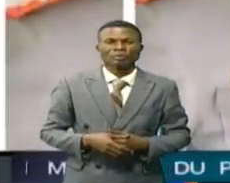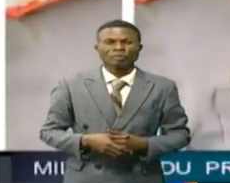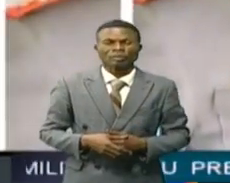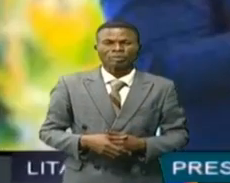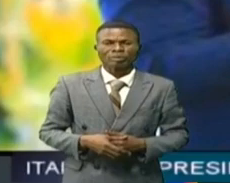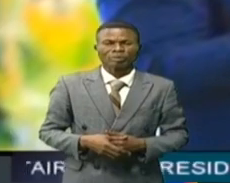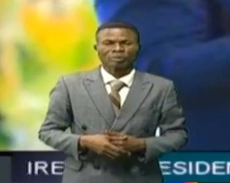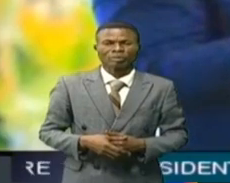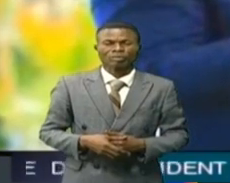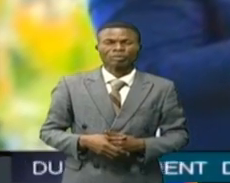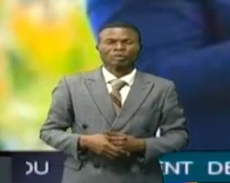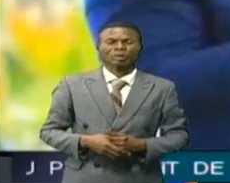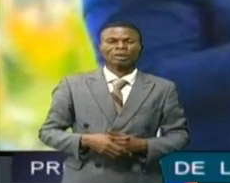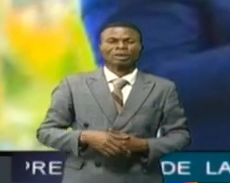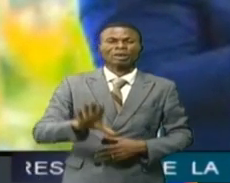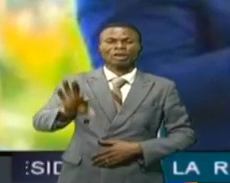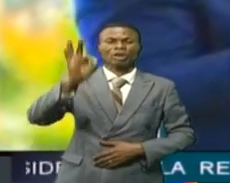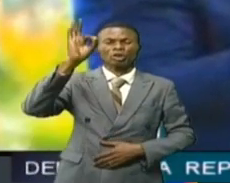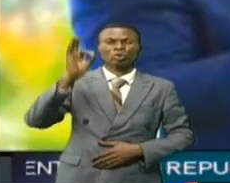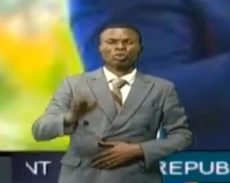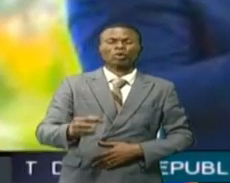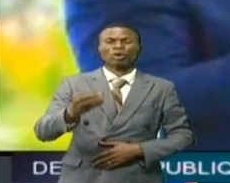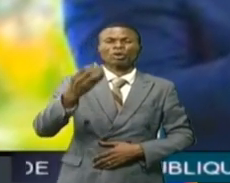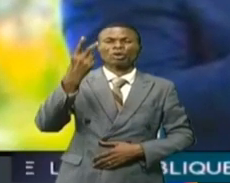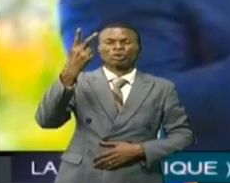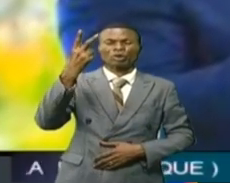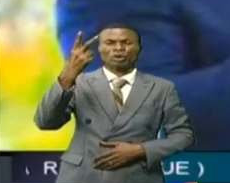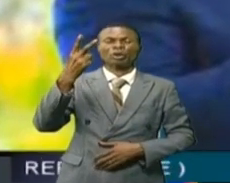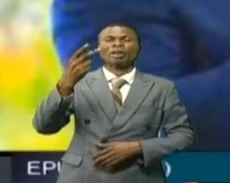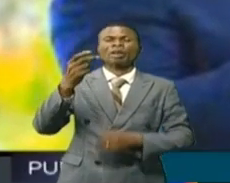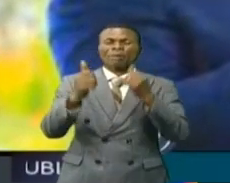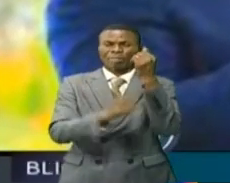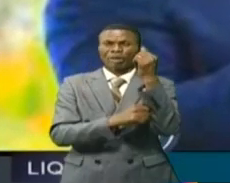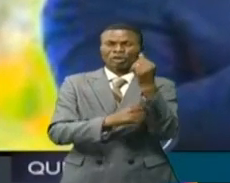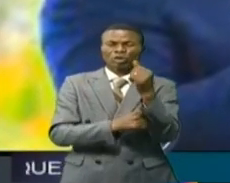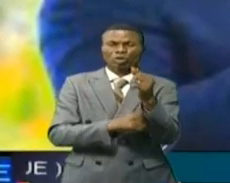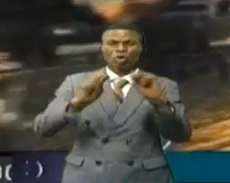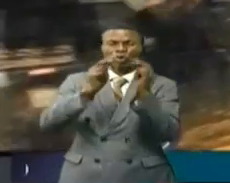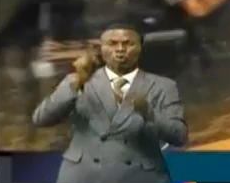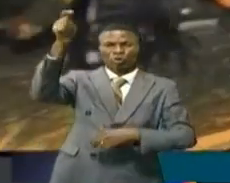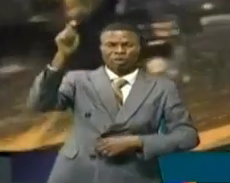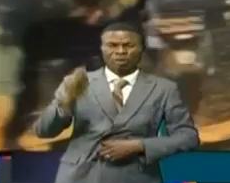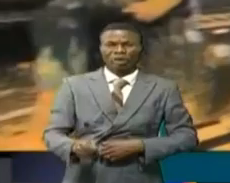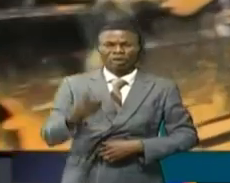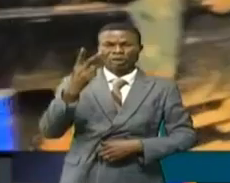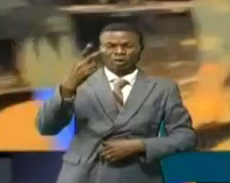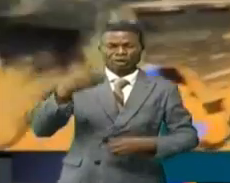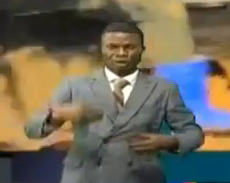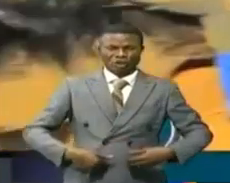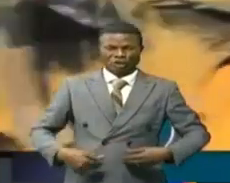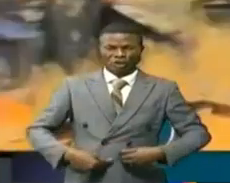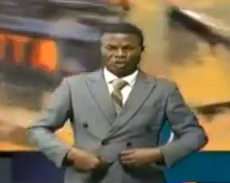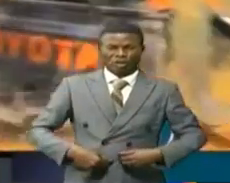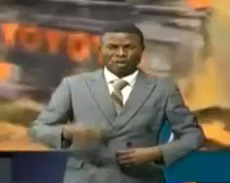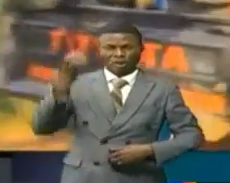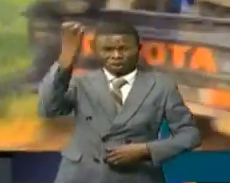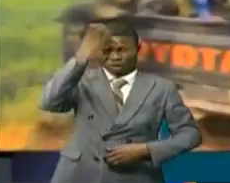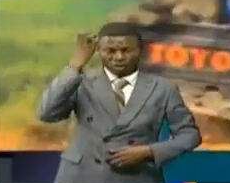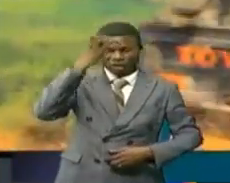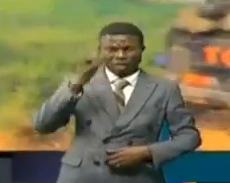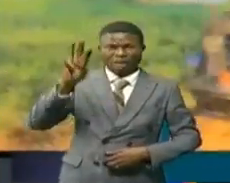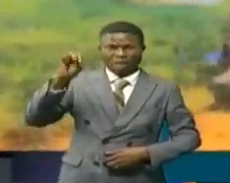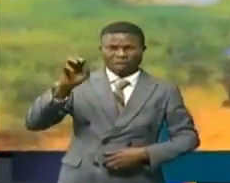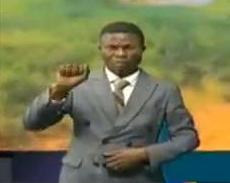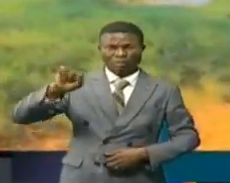Des nouvelles nominations au sein des forces armées de la République démocratique du Congo. Deux fils de l'Ituri, le général-major Ishel